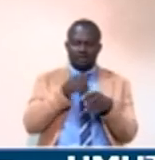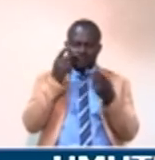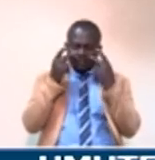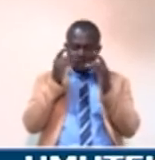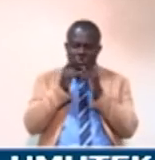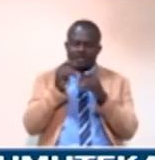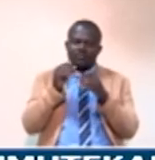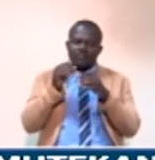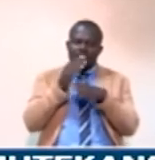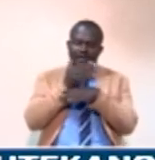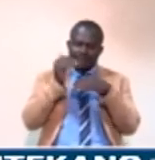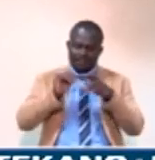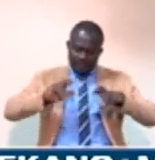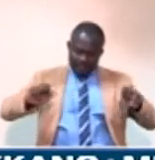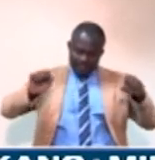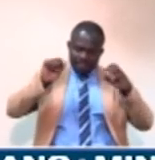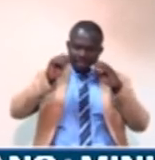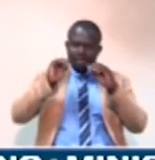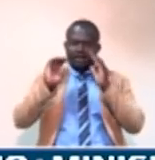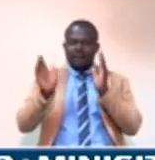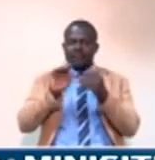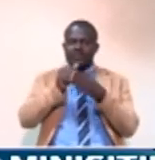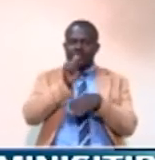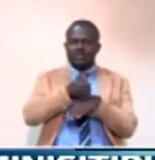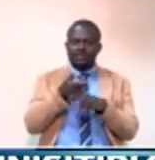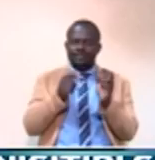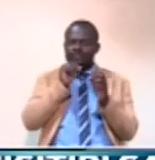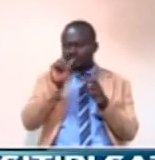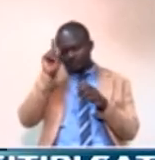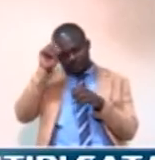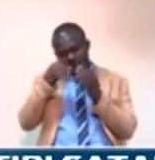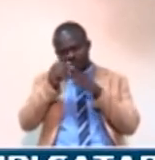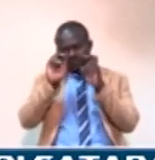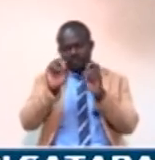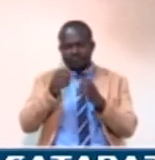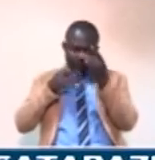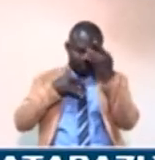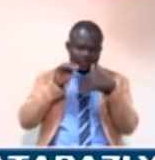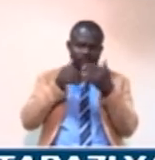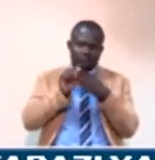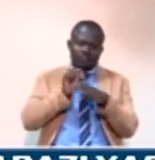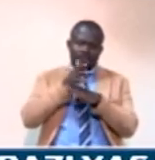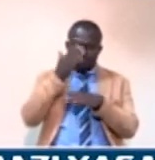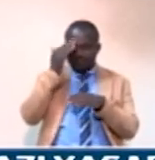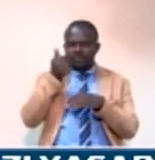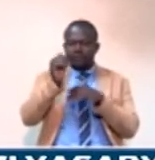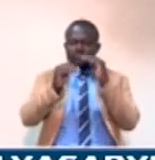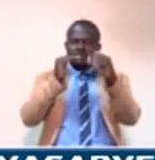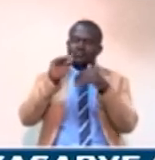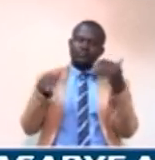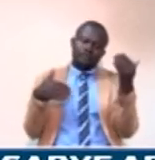Minisiteri isesengura ibipimo twafashe n'ingamba ziba zihari. Ntabwo nibaza yuko icyorezo gishobora kuba cyaturenga kubera izo nzego